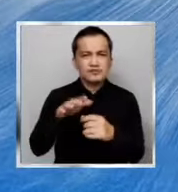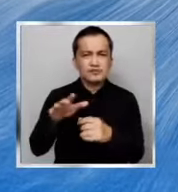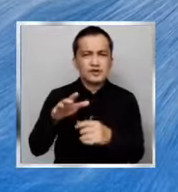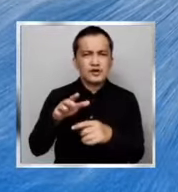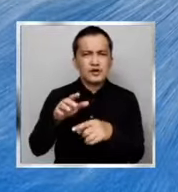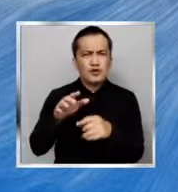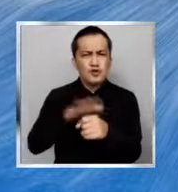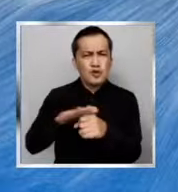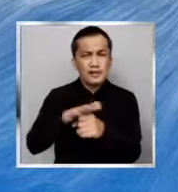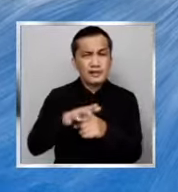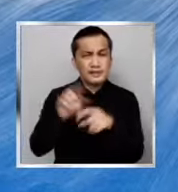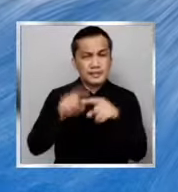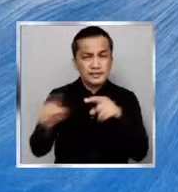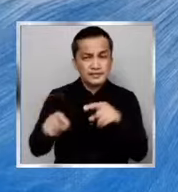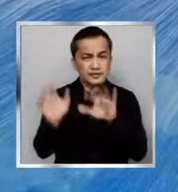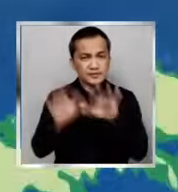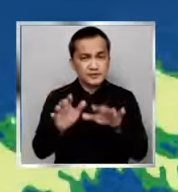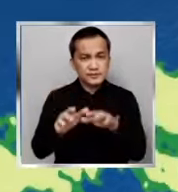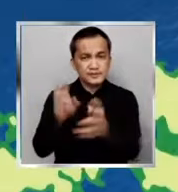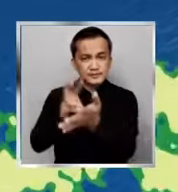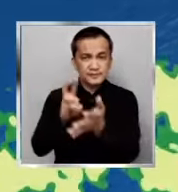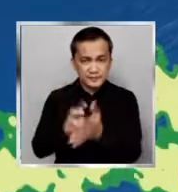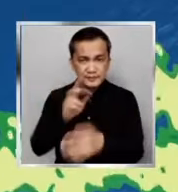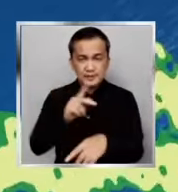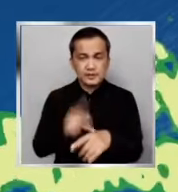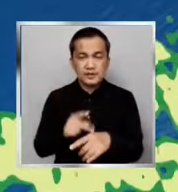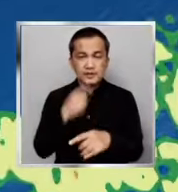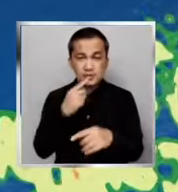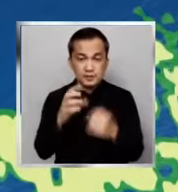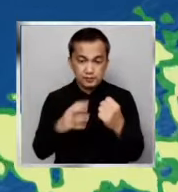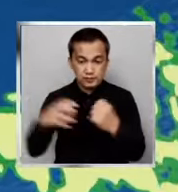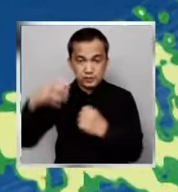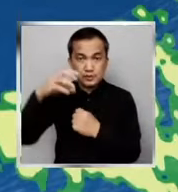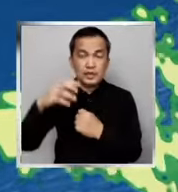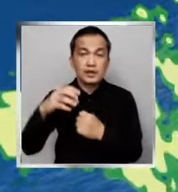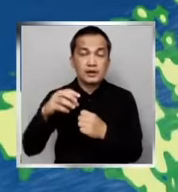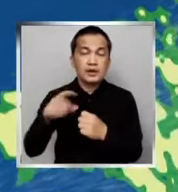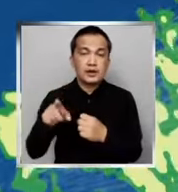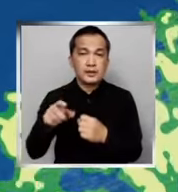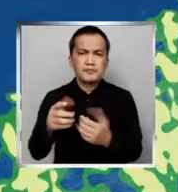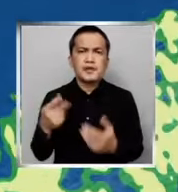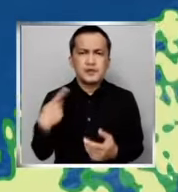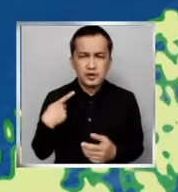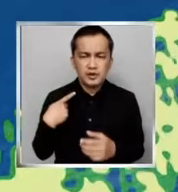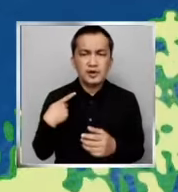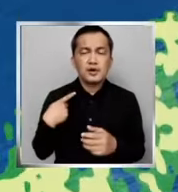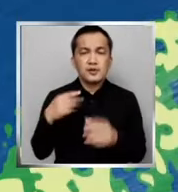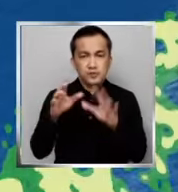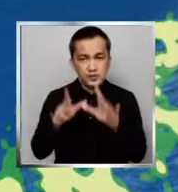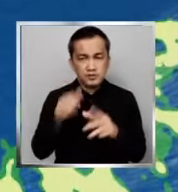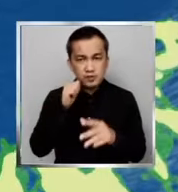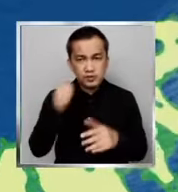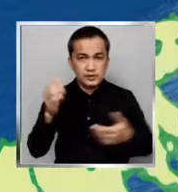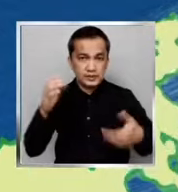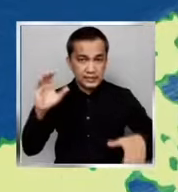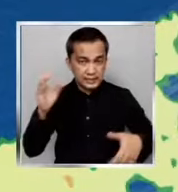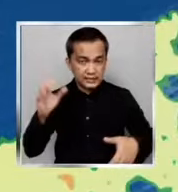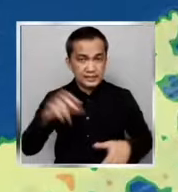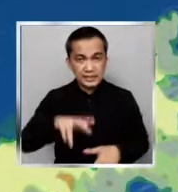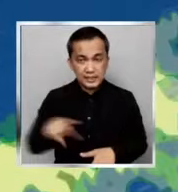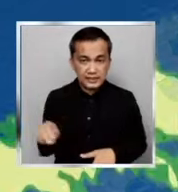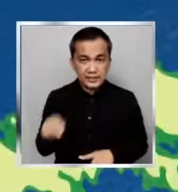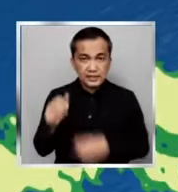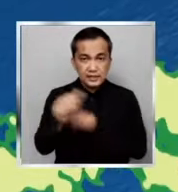bansa base sa datos ng metra weather may pag-ulan bukas sa Cordillera Cagayan Valley Aurora